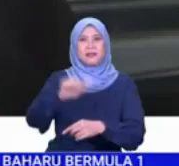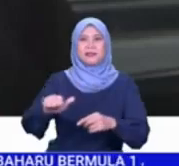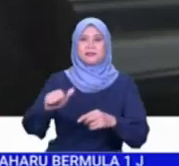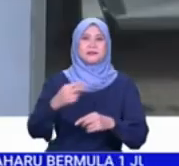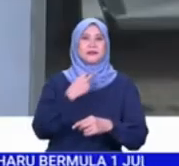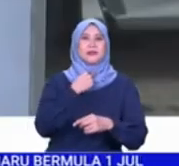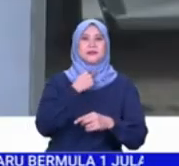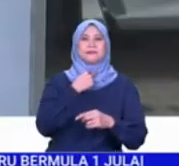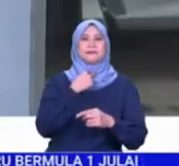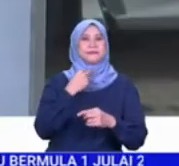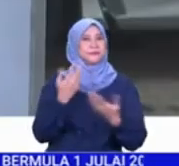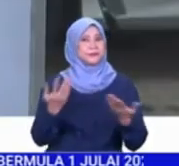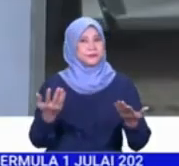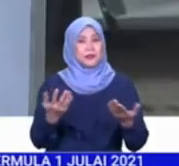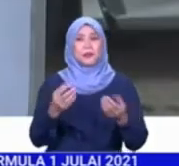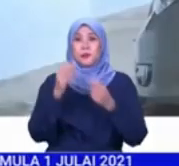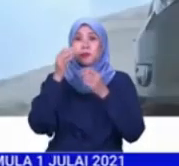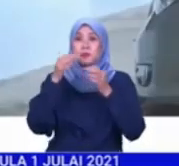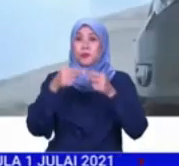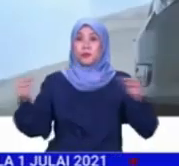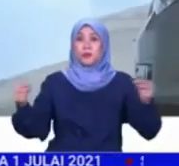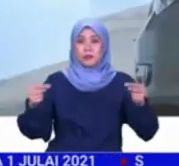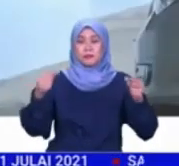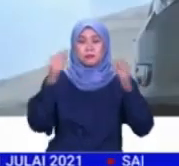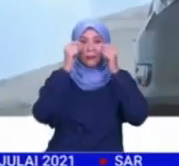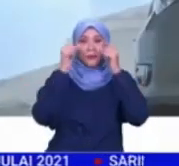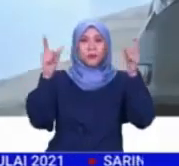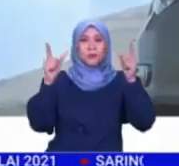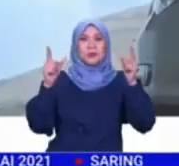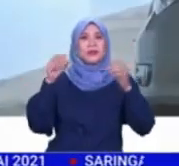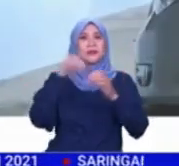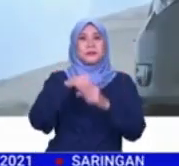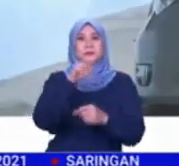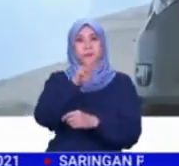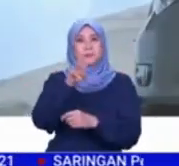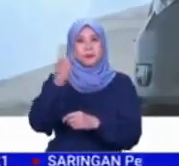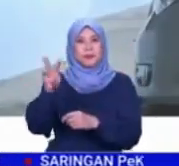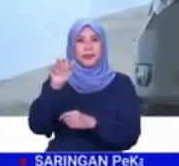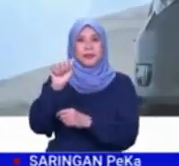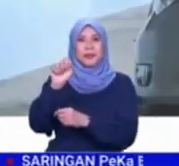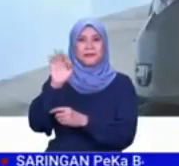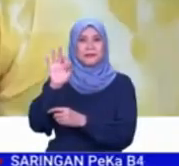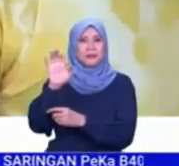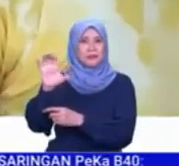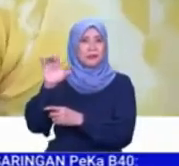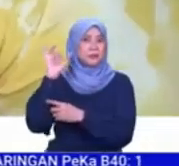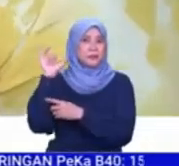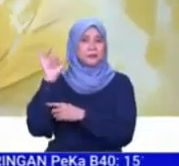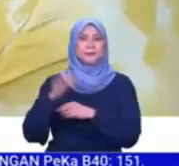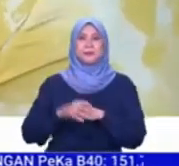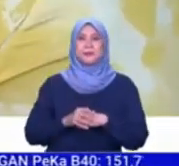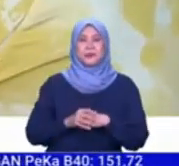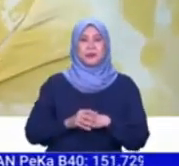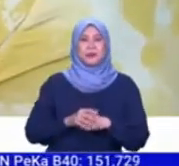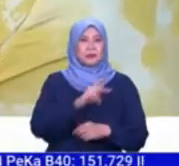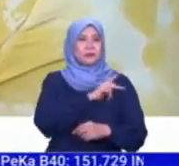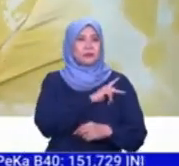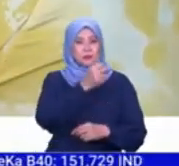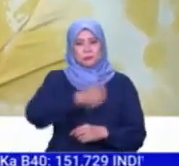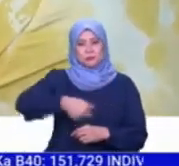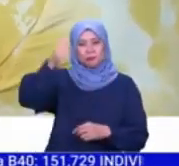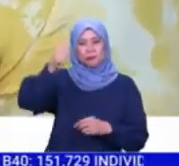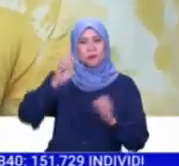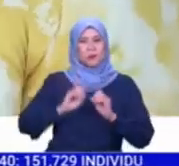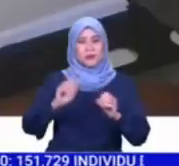berkubur. Keputusan mengejut itu diumum dalam satu nyataan di laman web rasmi AFC semalam. Bagaimanapun, Ketua Pegawai